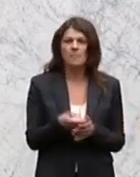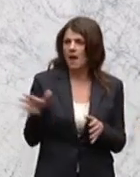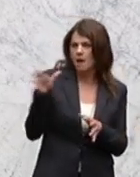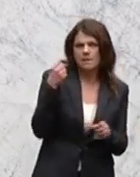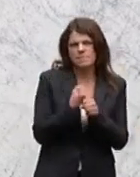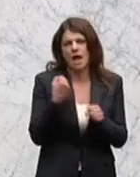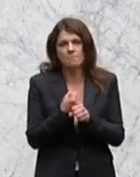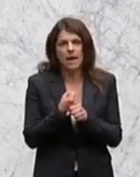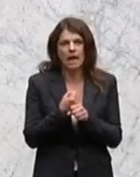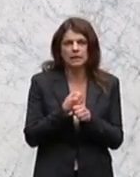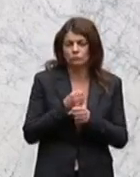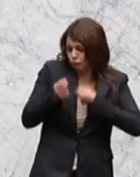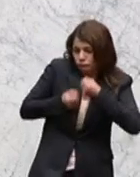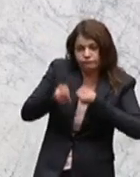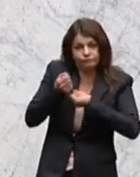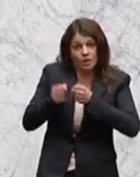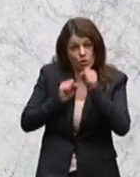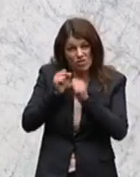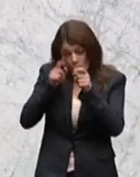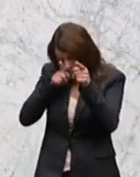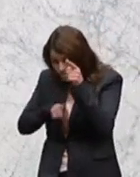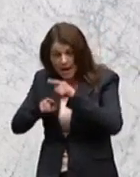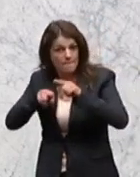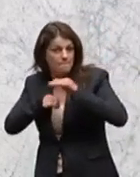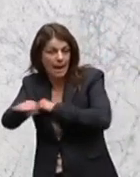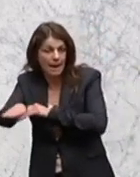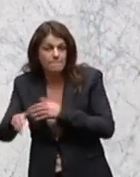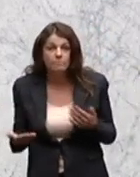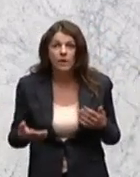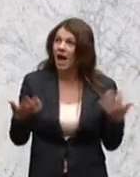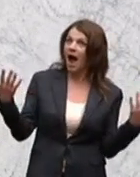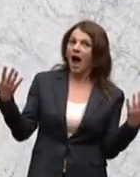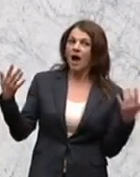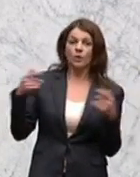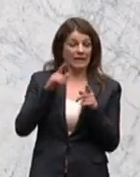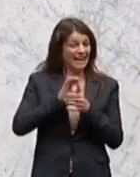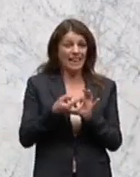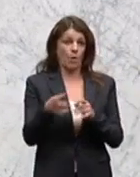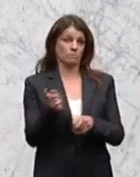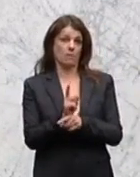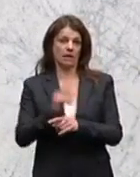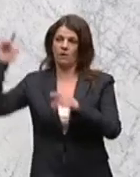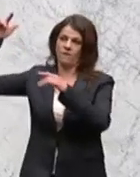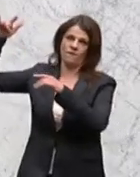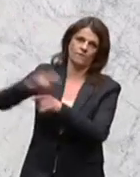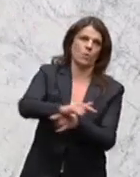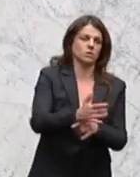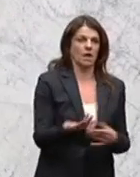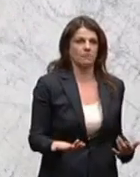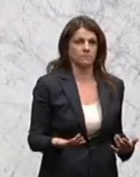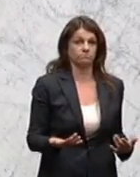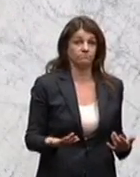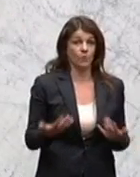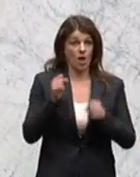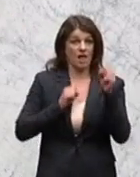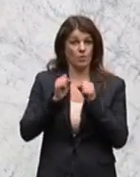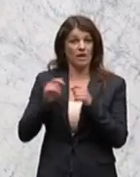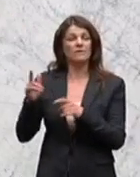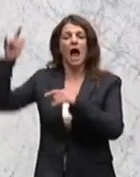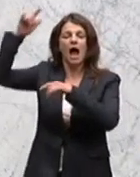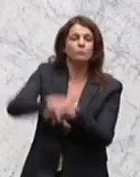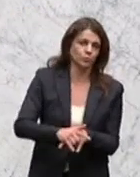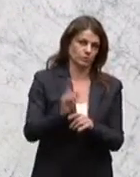EU-Staaten weiter steigen. Wir müssen dringend etwas für die Wirtschaft und damit für die Arbeitsplätze in unserem Land tun. Wir